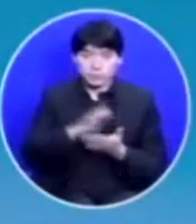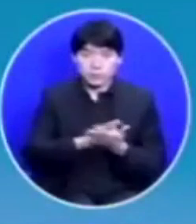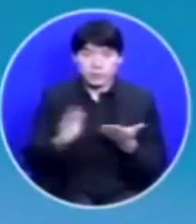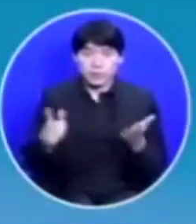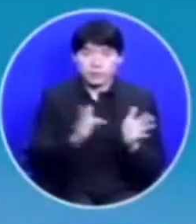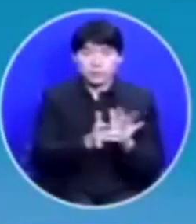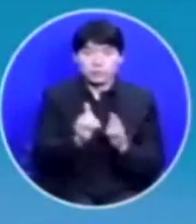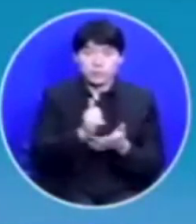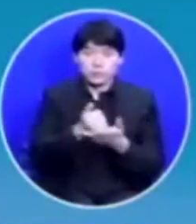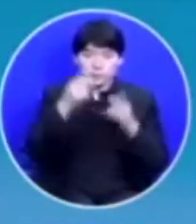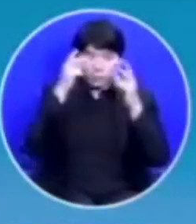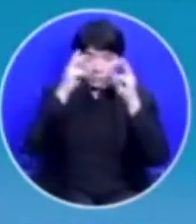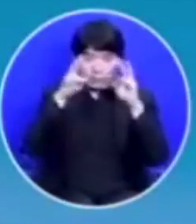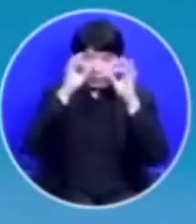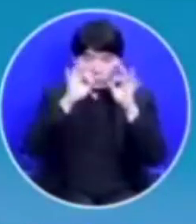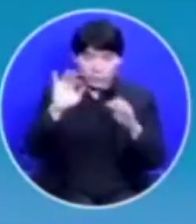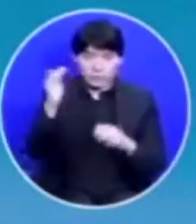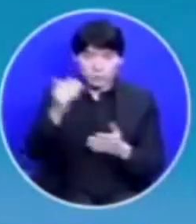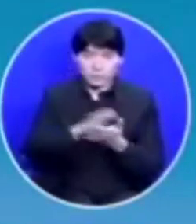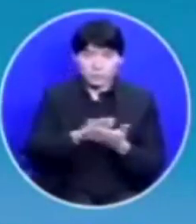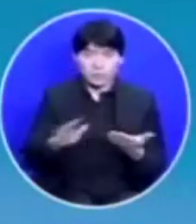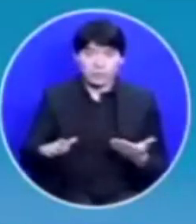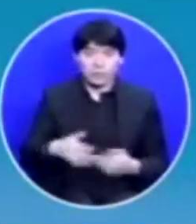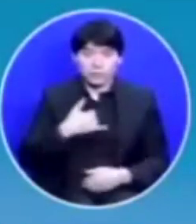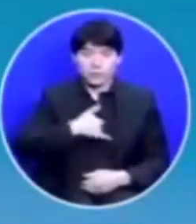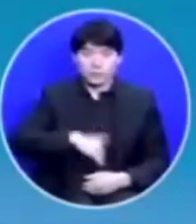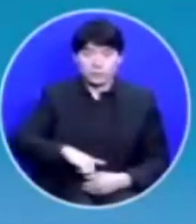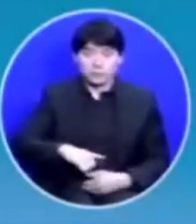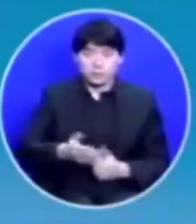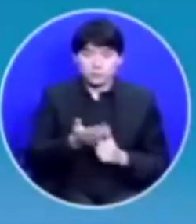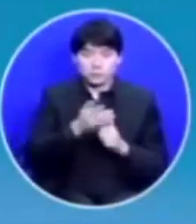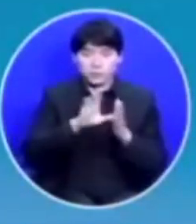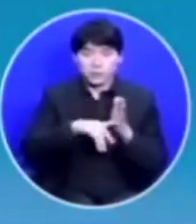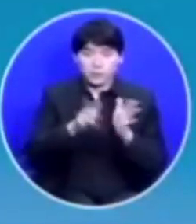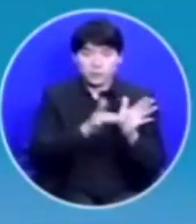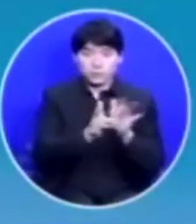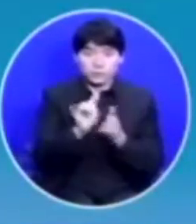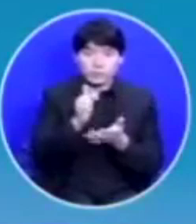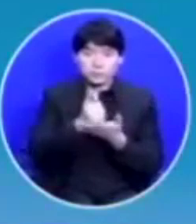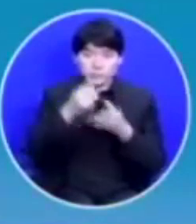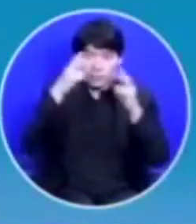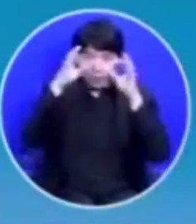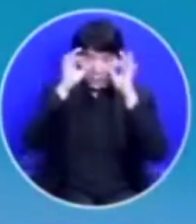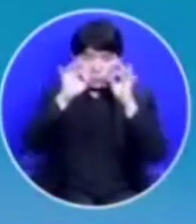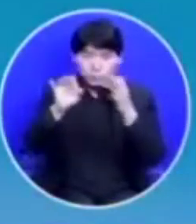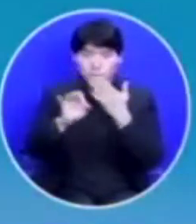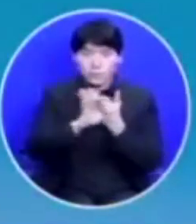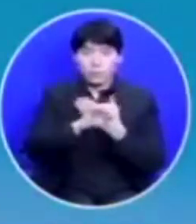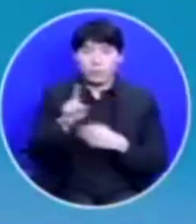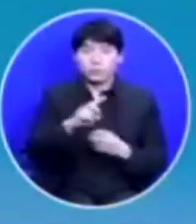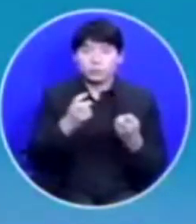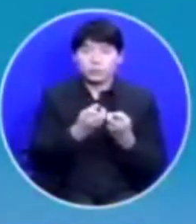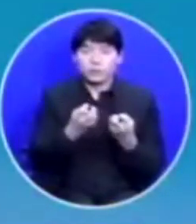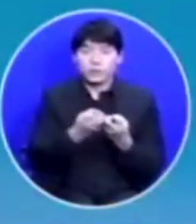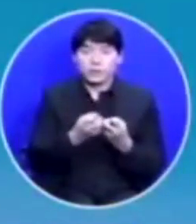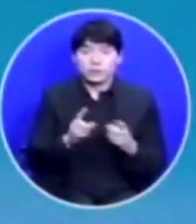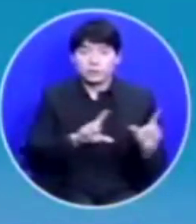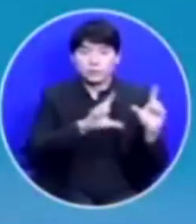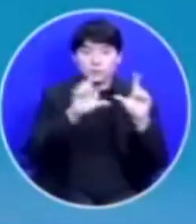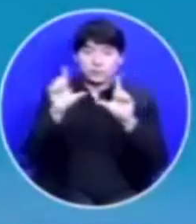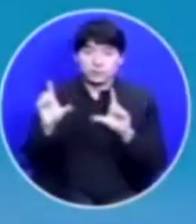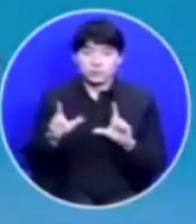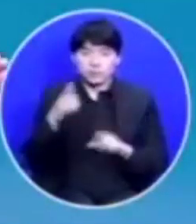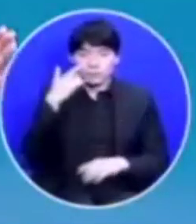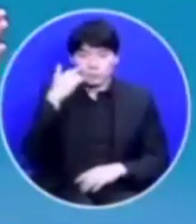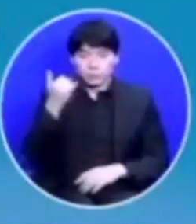거죠 자녀들을 볼 때 예수님을 바라보면 부모는 어떻게 살아야 되는지 가 잘 잡힙니다